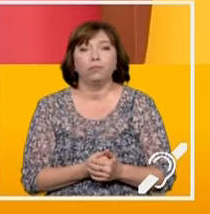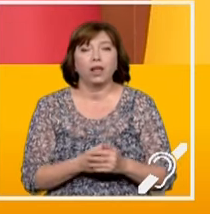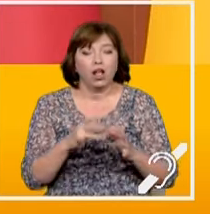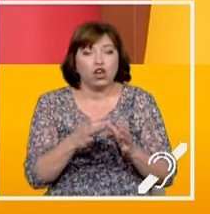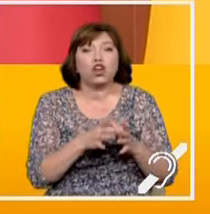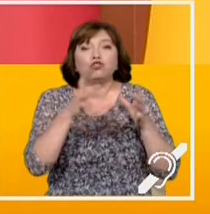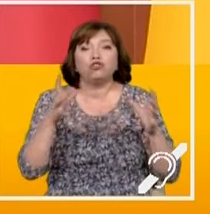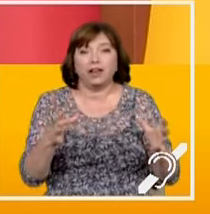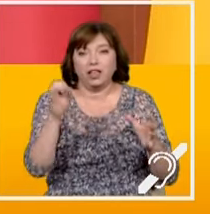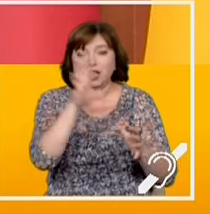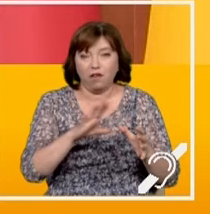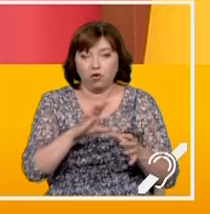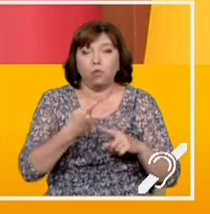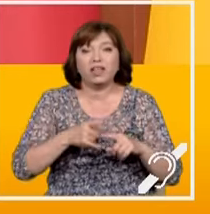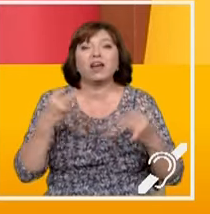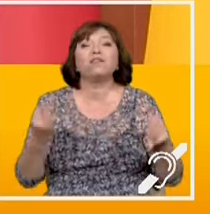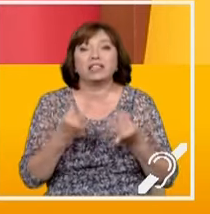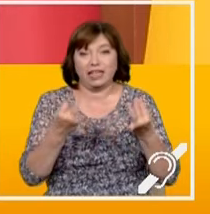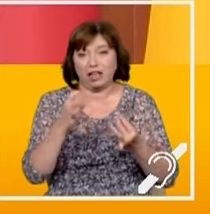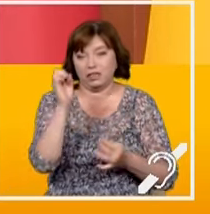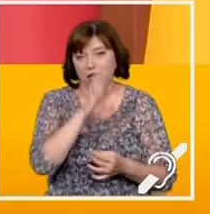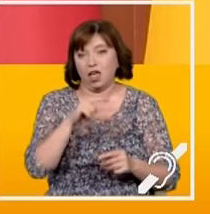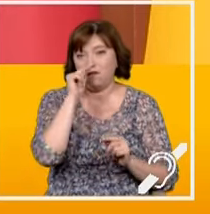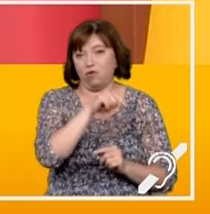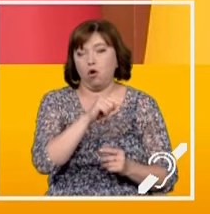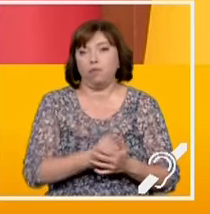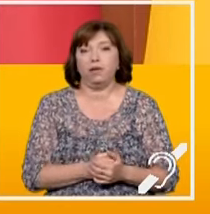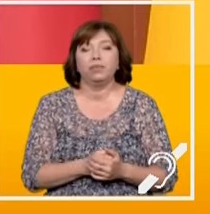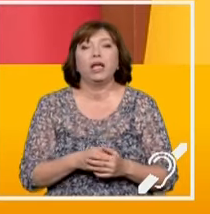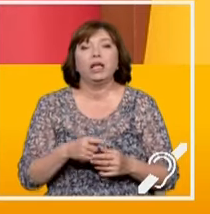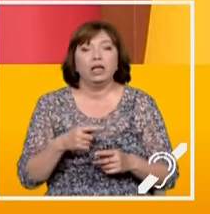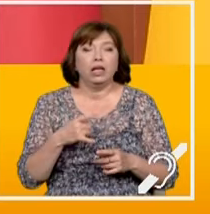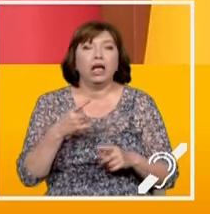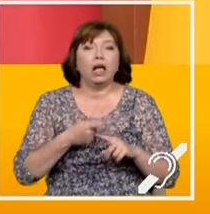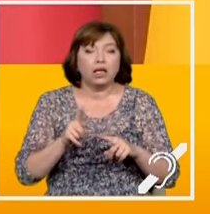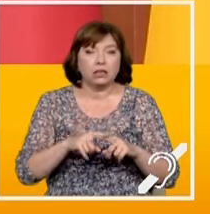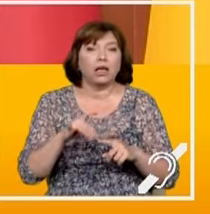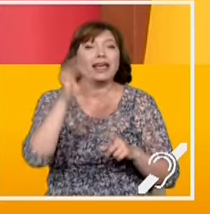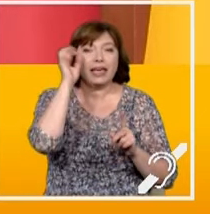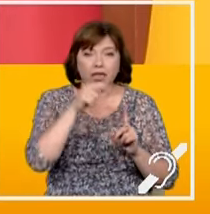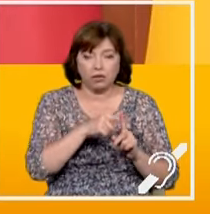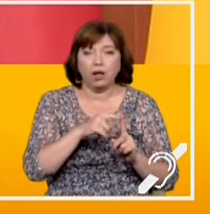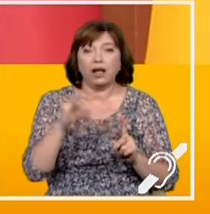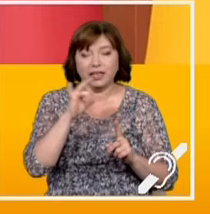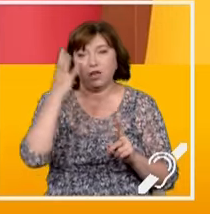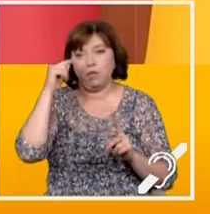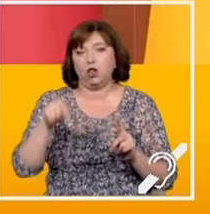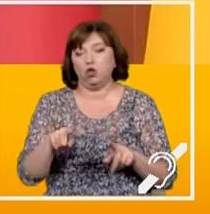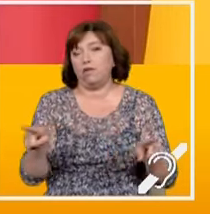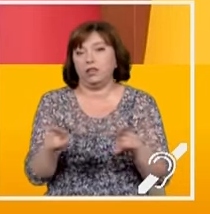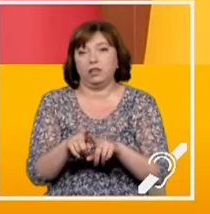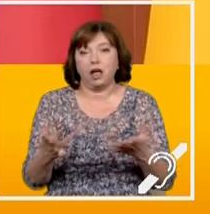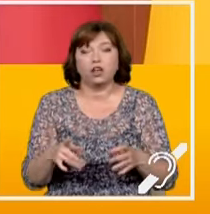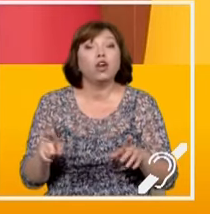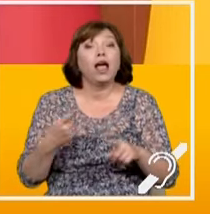Uniunii Europene este în interesul Uniunii Europene, în interesul strategic atât al Germaniei cât și al Moldovei. Un astfel